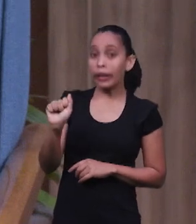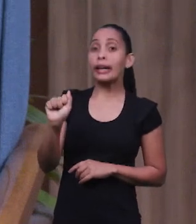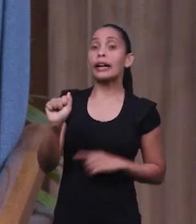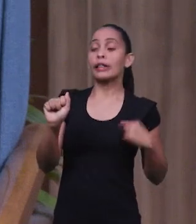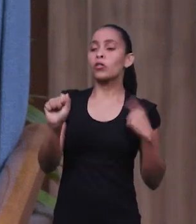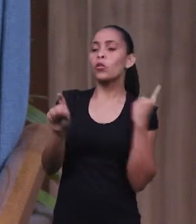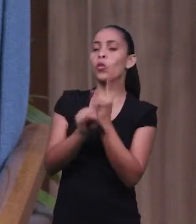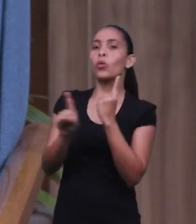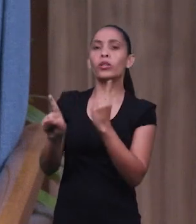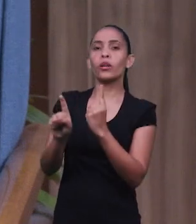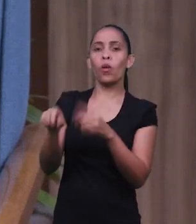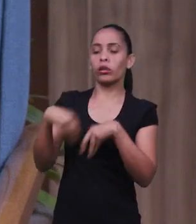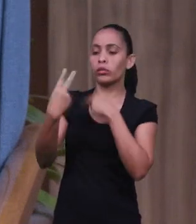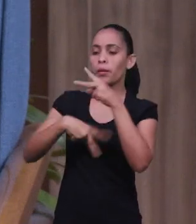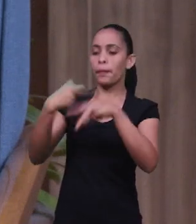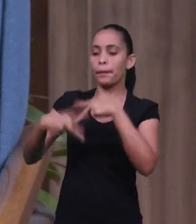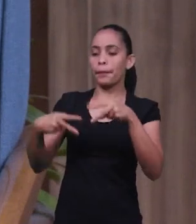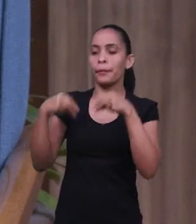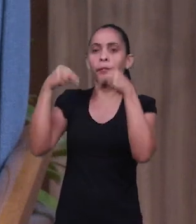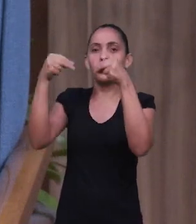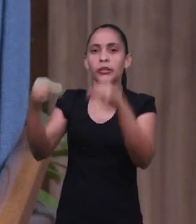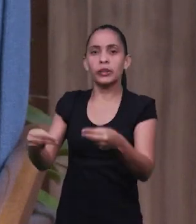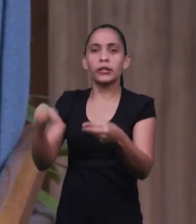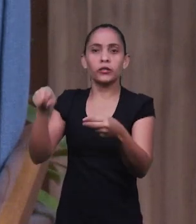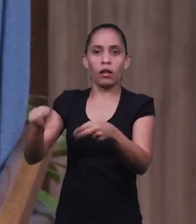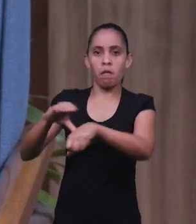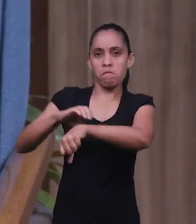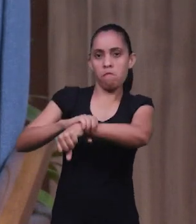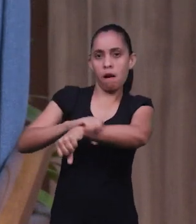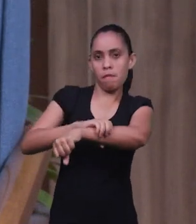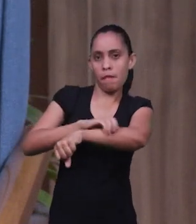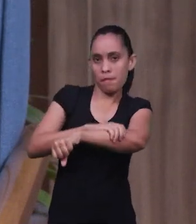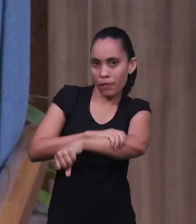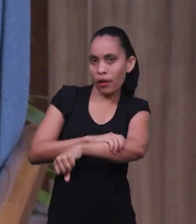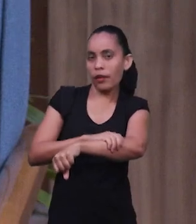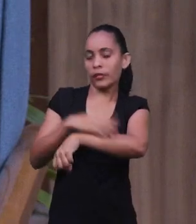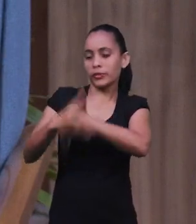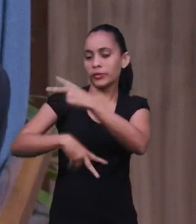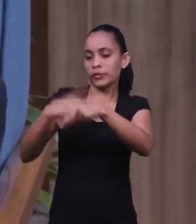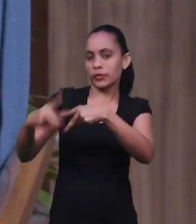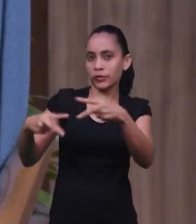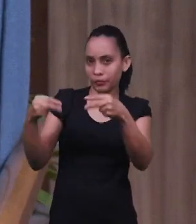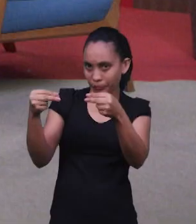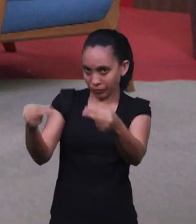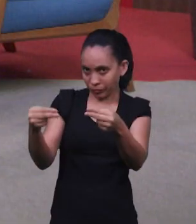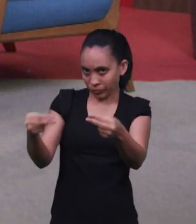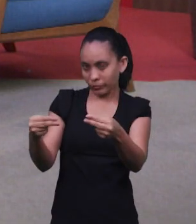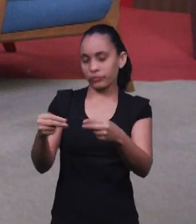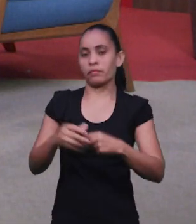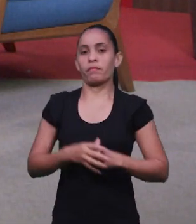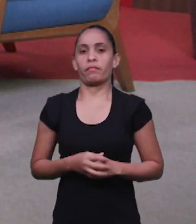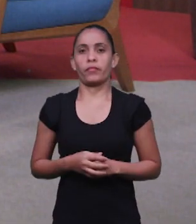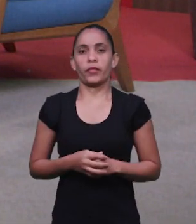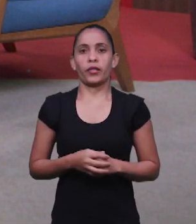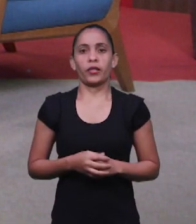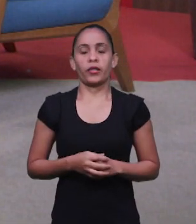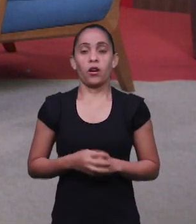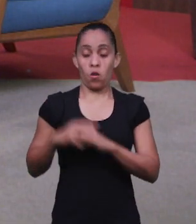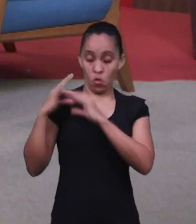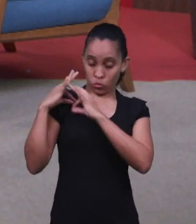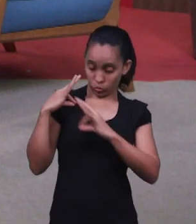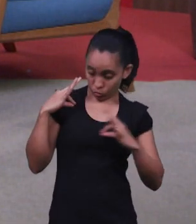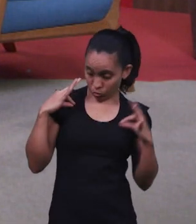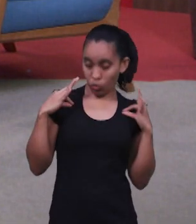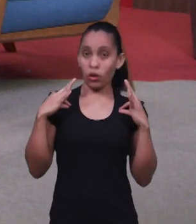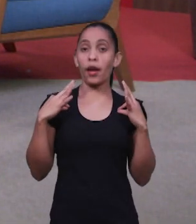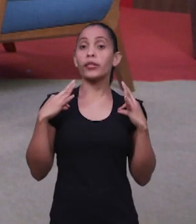retrouve, a donné beaucoup de bijoux, n'est-ce pas, et des cadeaux. Donc, les